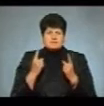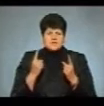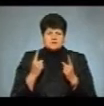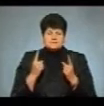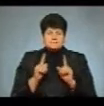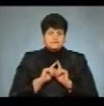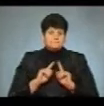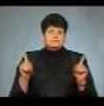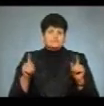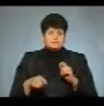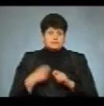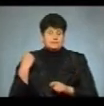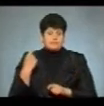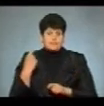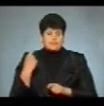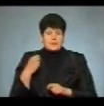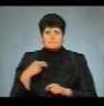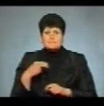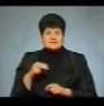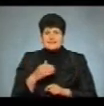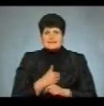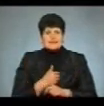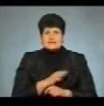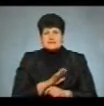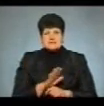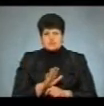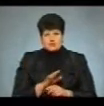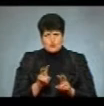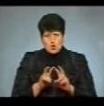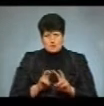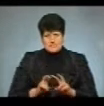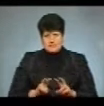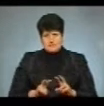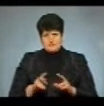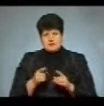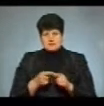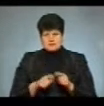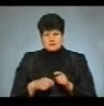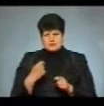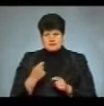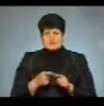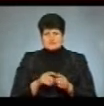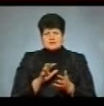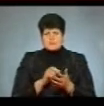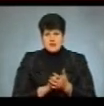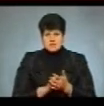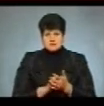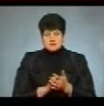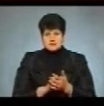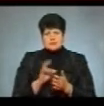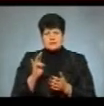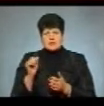корупційних злочинів. Ну, президент не ініціює, відповідно, розслідування корупційних злочинів, цим займається, відповідно, і